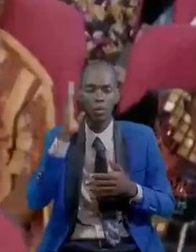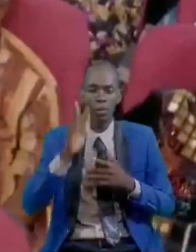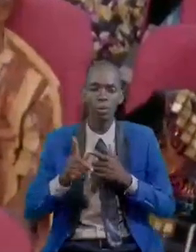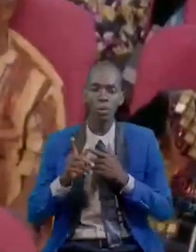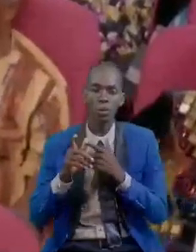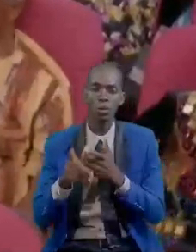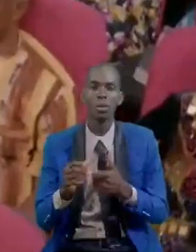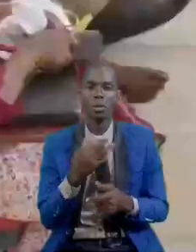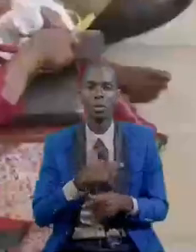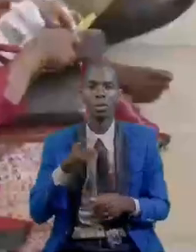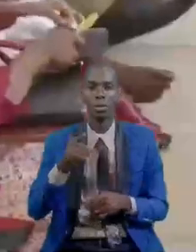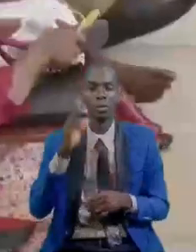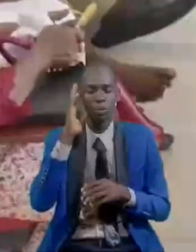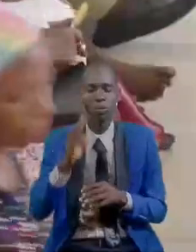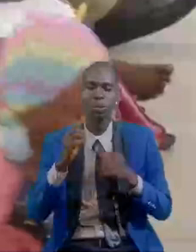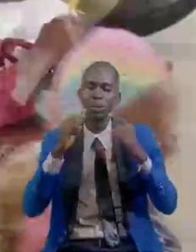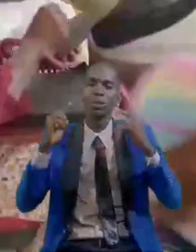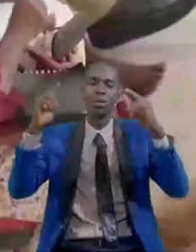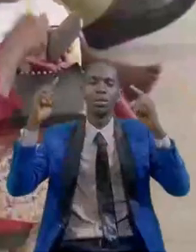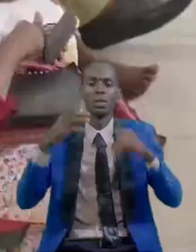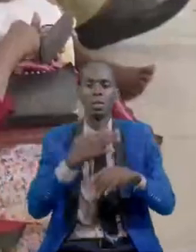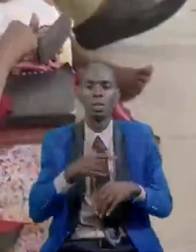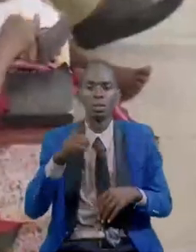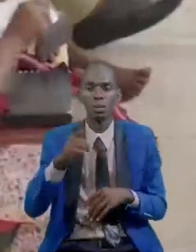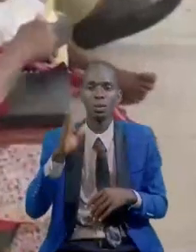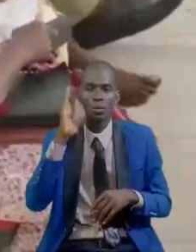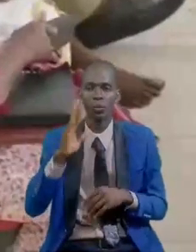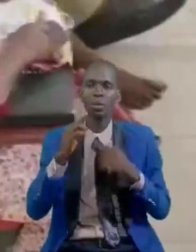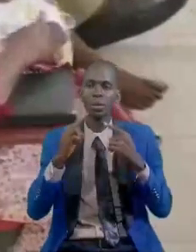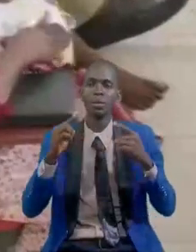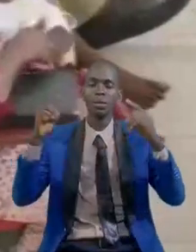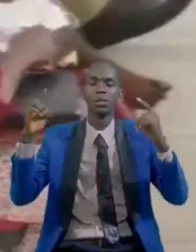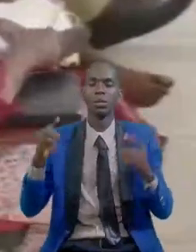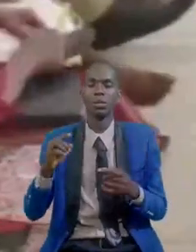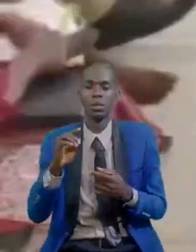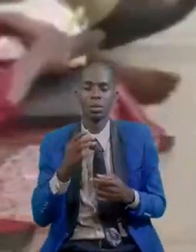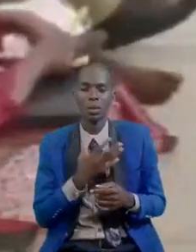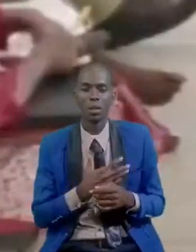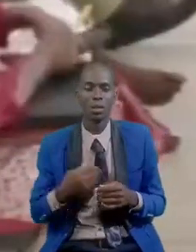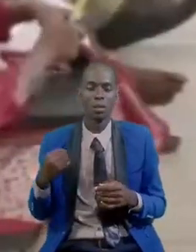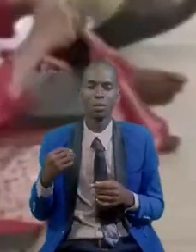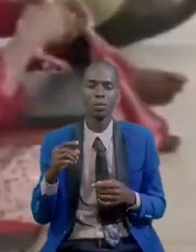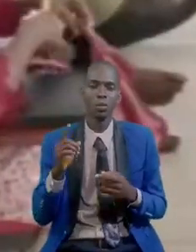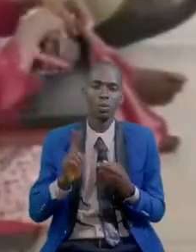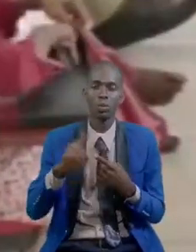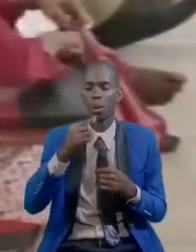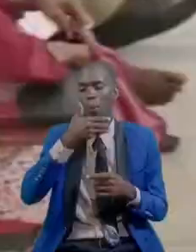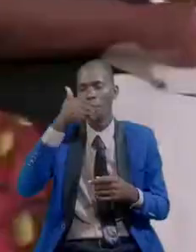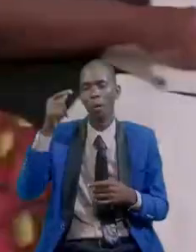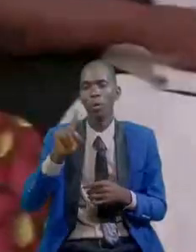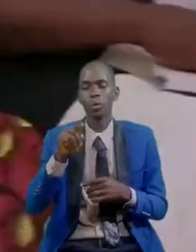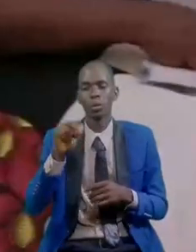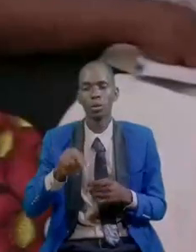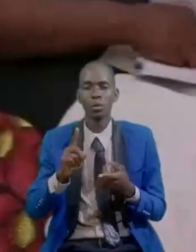courir. Tu vas réaliser. Et tu vas réussir. et tu iras là où tu dois aller au nom